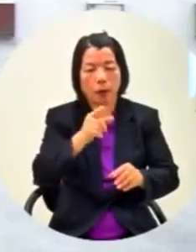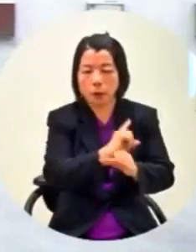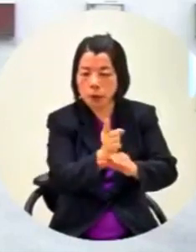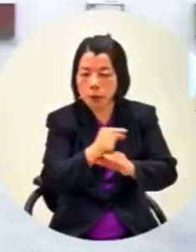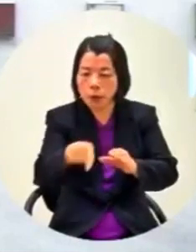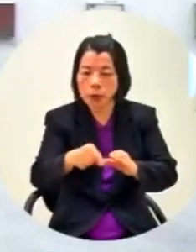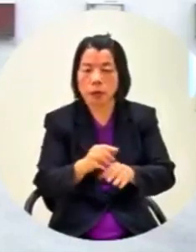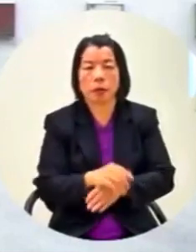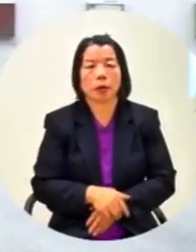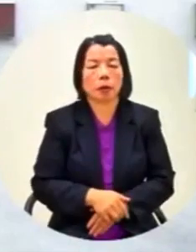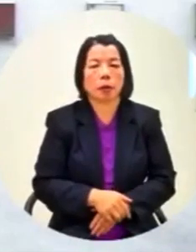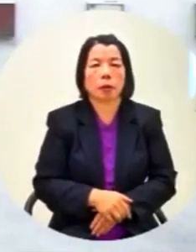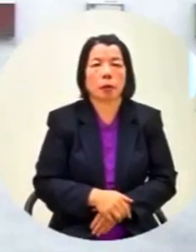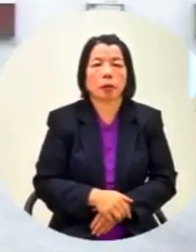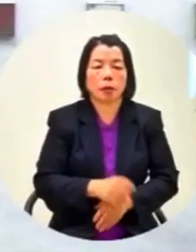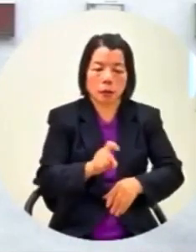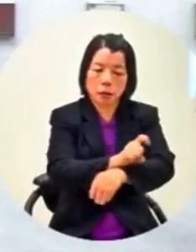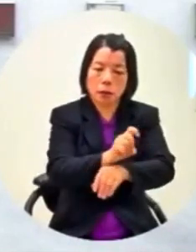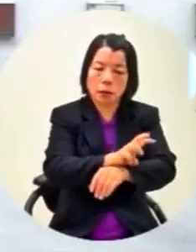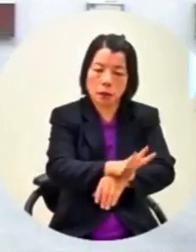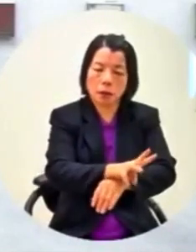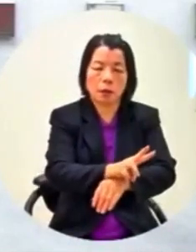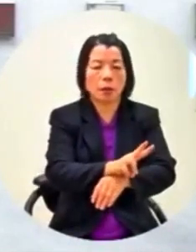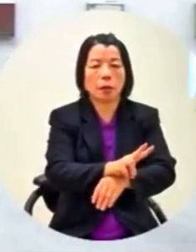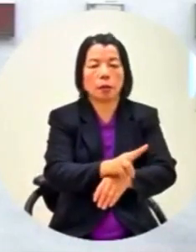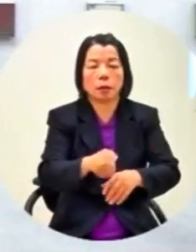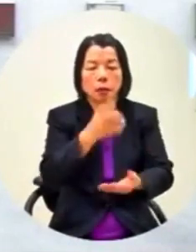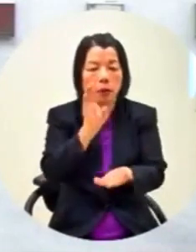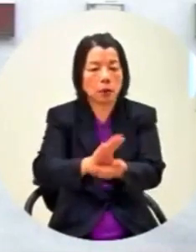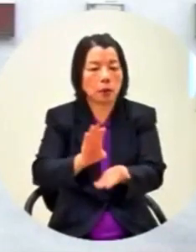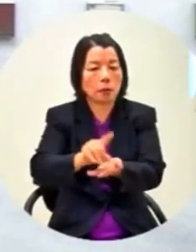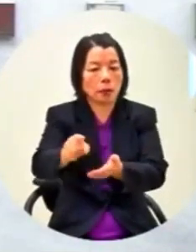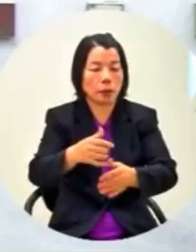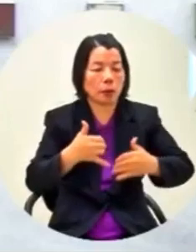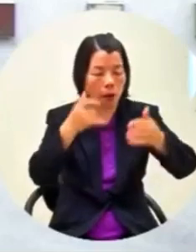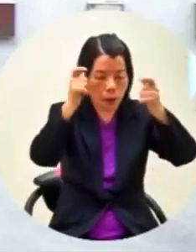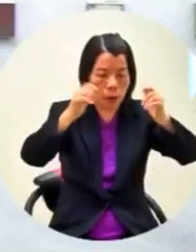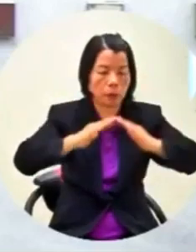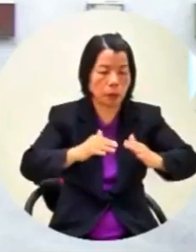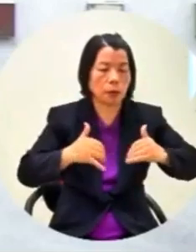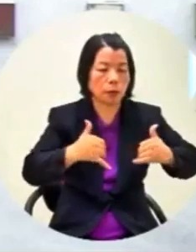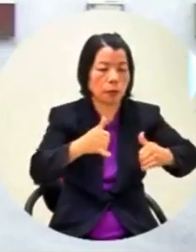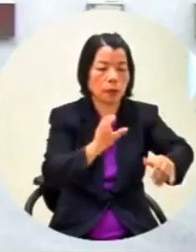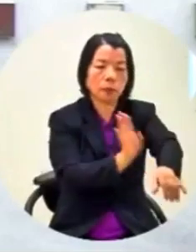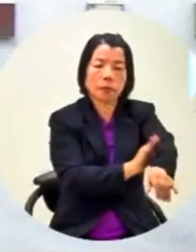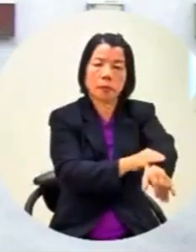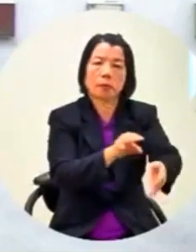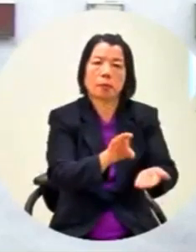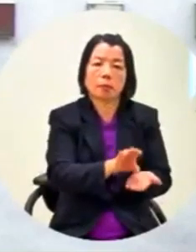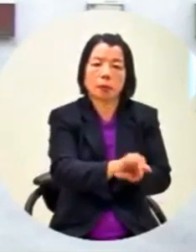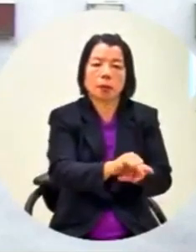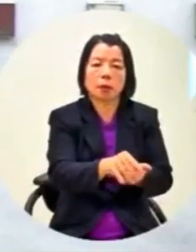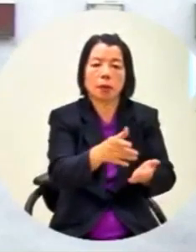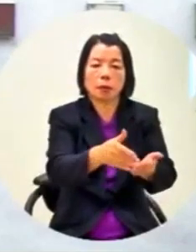12至14时停放在高雄市路边的停车格，不开停